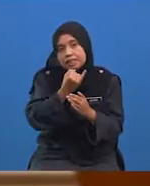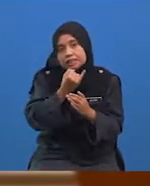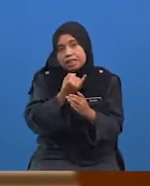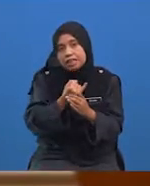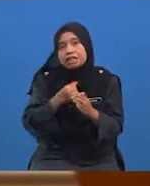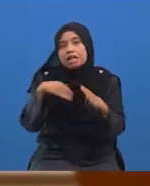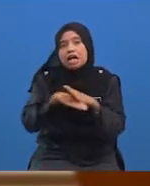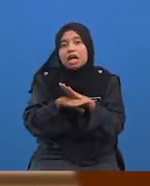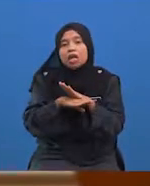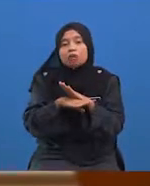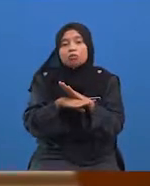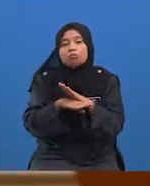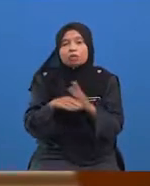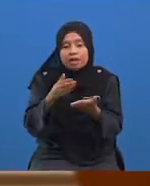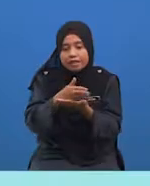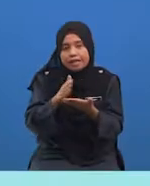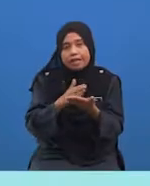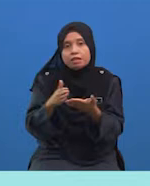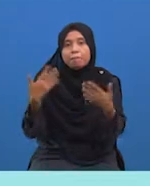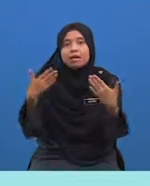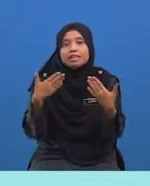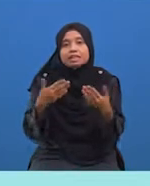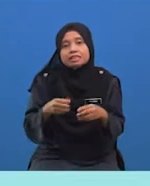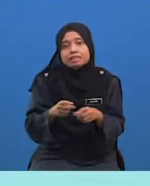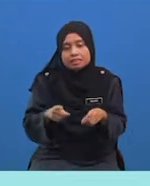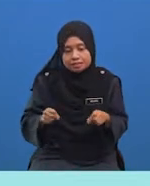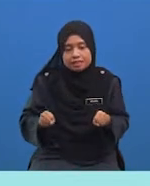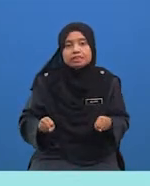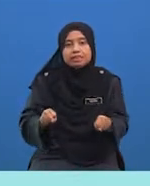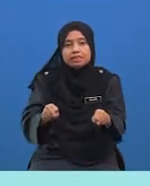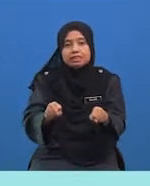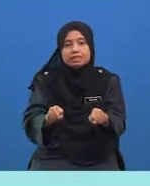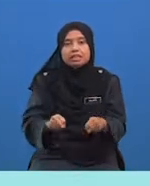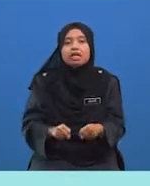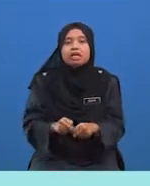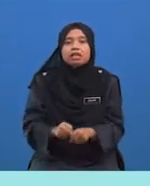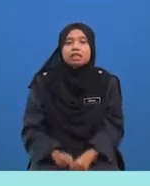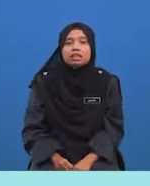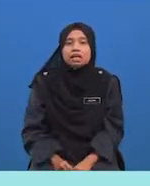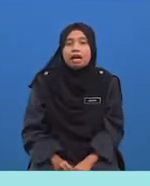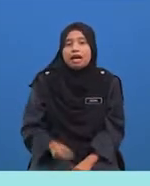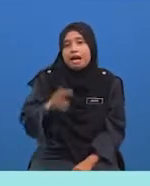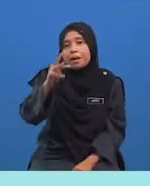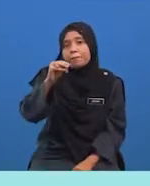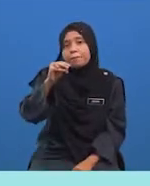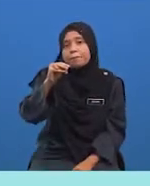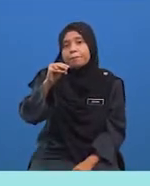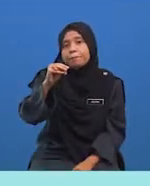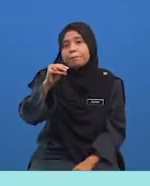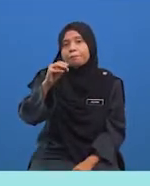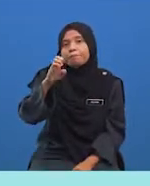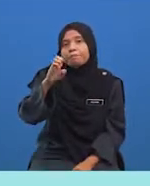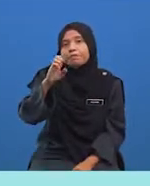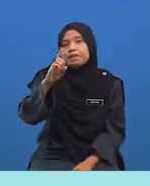terdapat dalam zon panas sederhana. Zon panas sederhana ialah iklim Mediterranean.